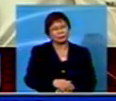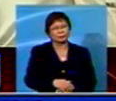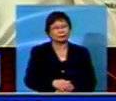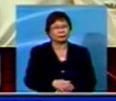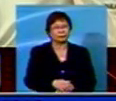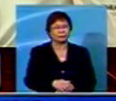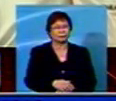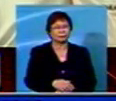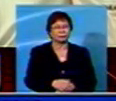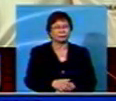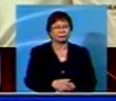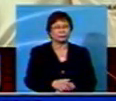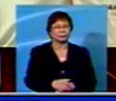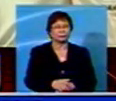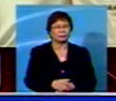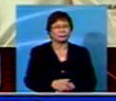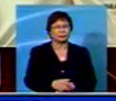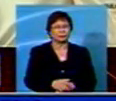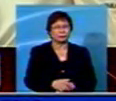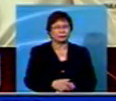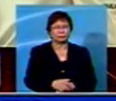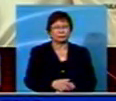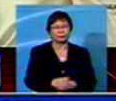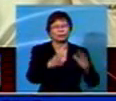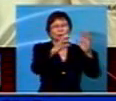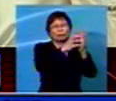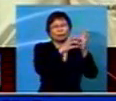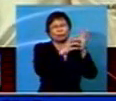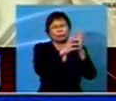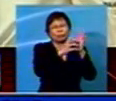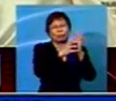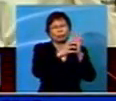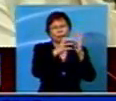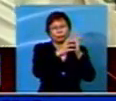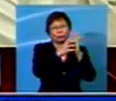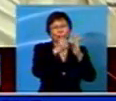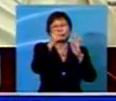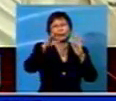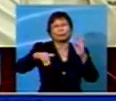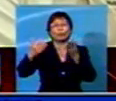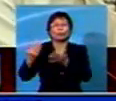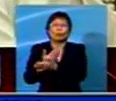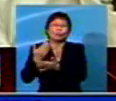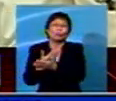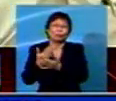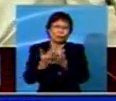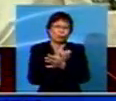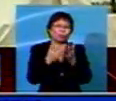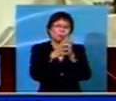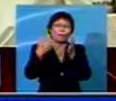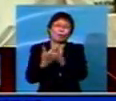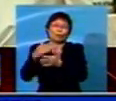quitechnical just TR EXP The Reason the at this stage is